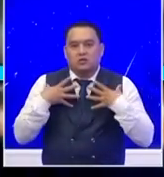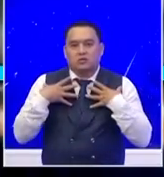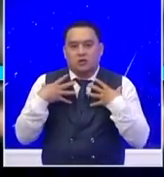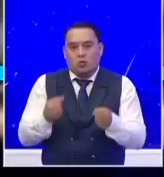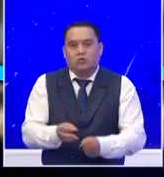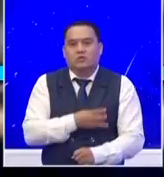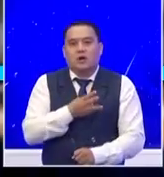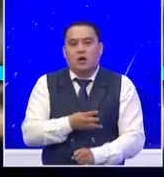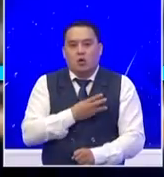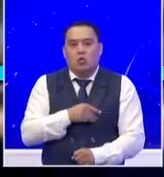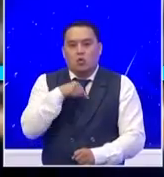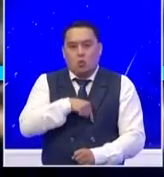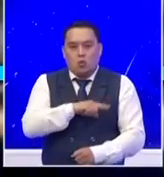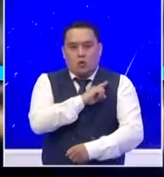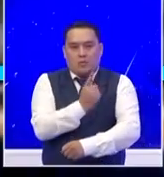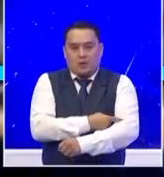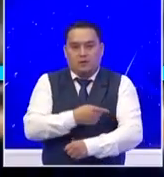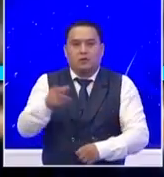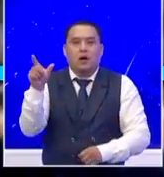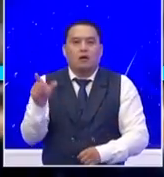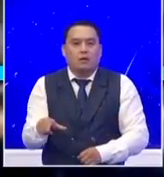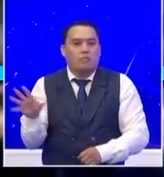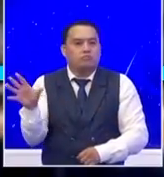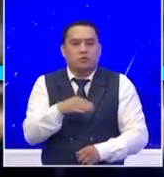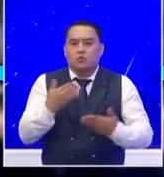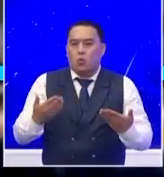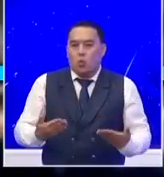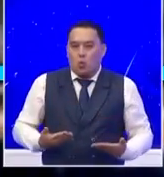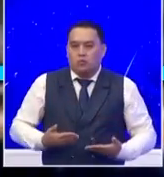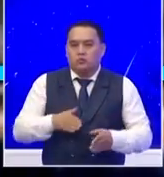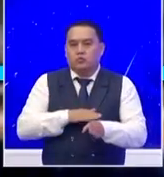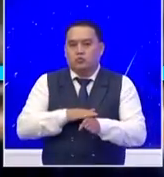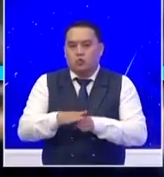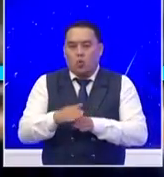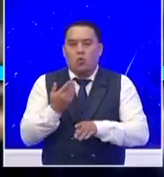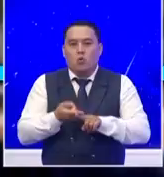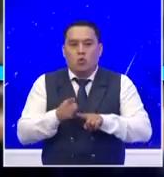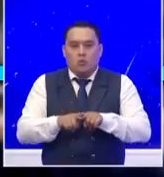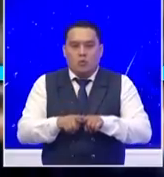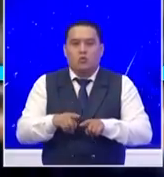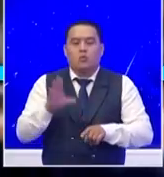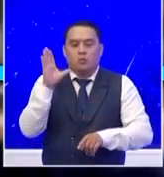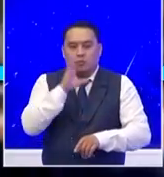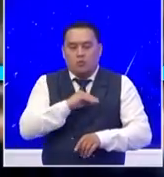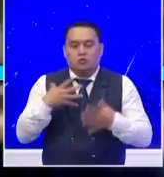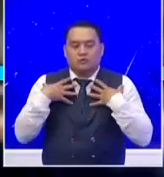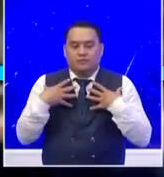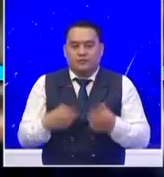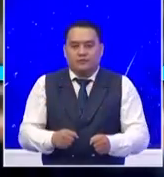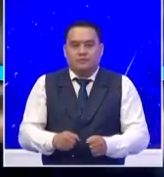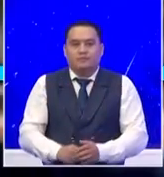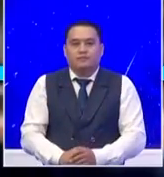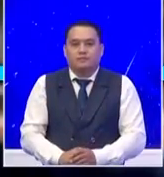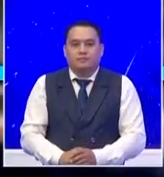кетуін тілеймін. Ол рухы мықты адам, оның бүкіл өмірі күреске толы. Сондықтан ол бұл сынақты да жеңіл еңсереді деп